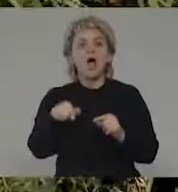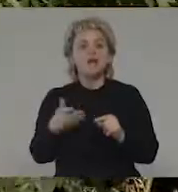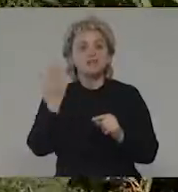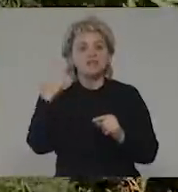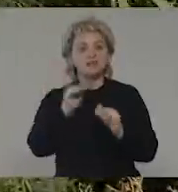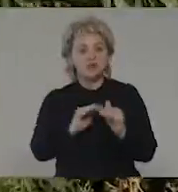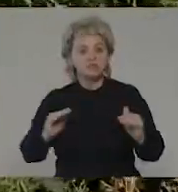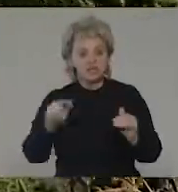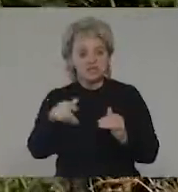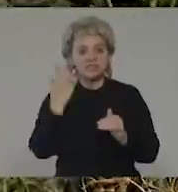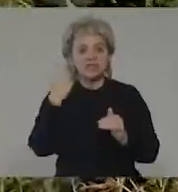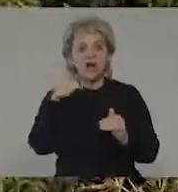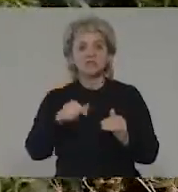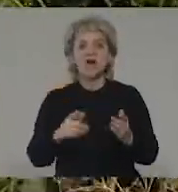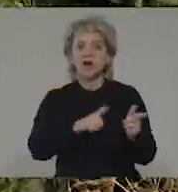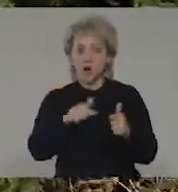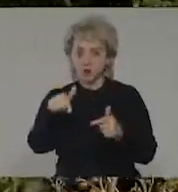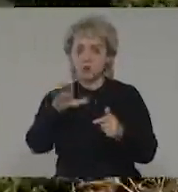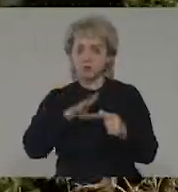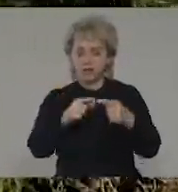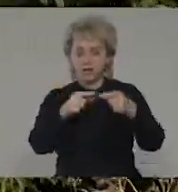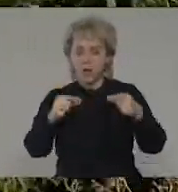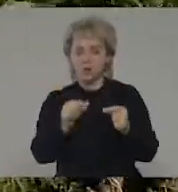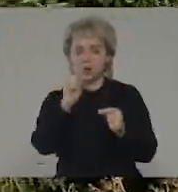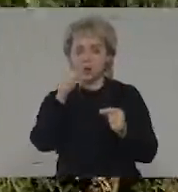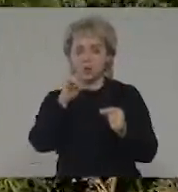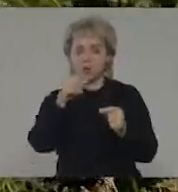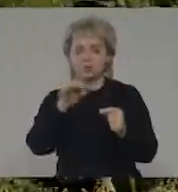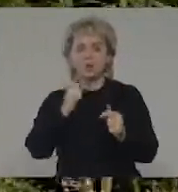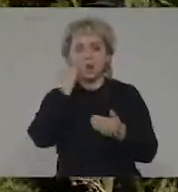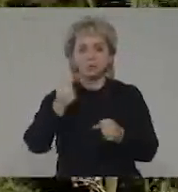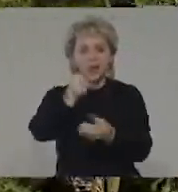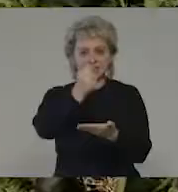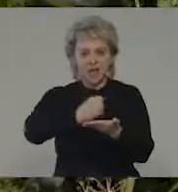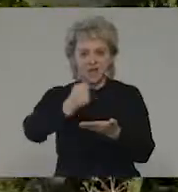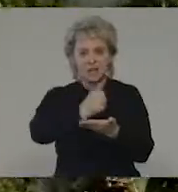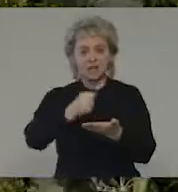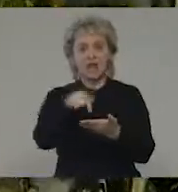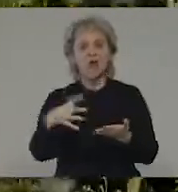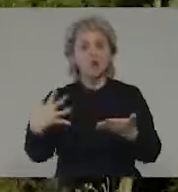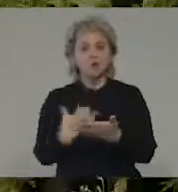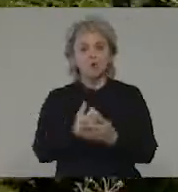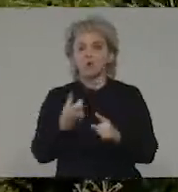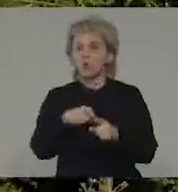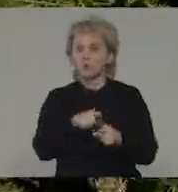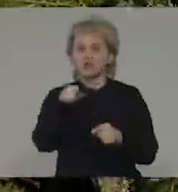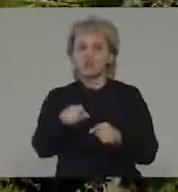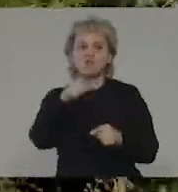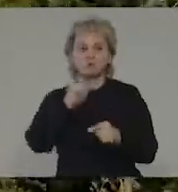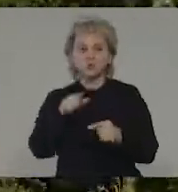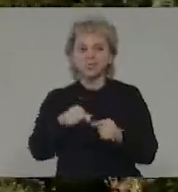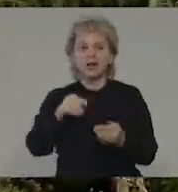помню в детстве, когда поспевали вот эти коробочки конопли, бабушка толкла их в ступке, и получалось очень